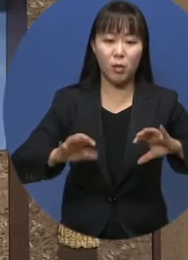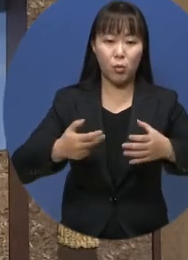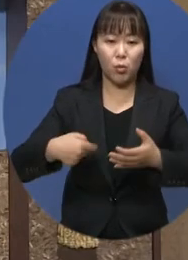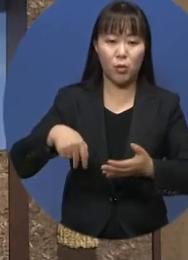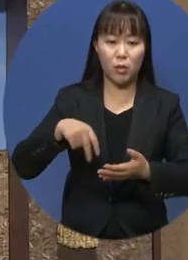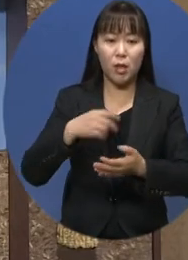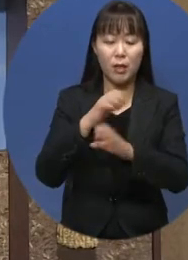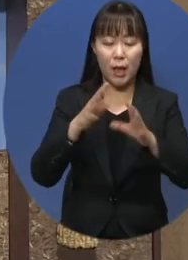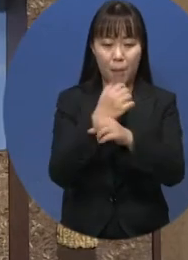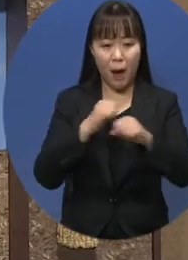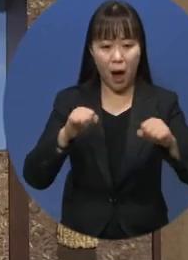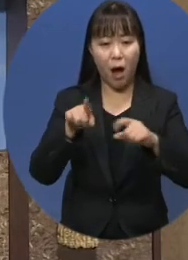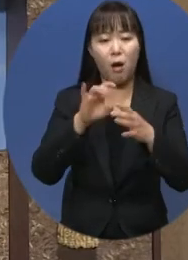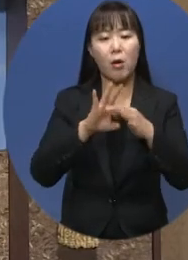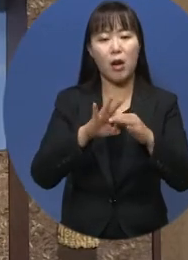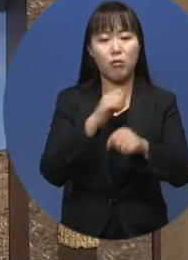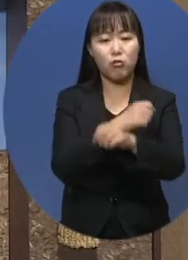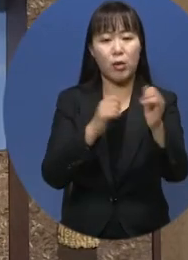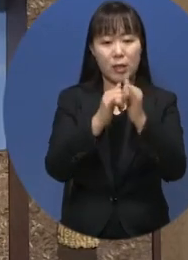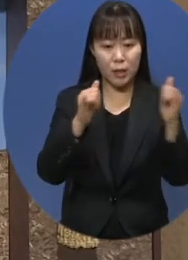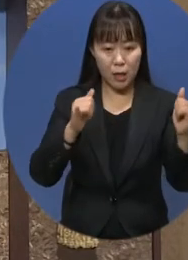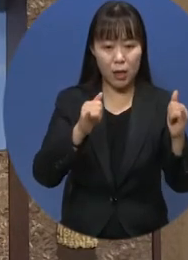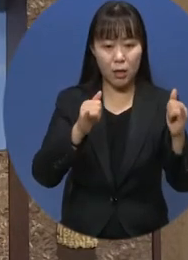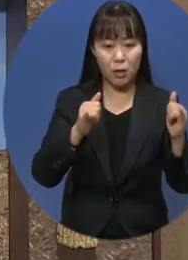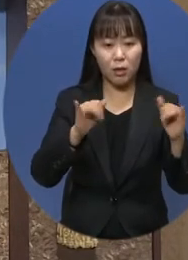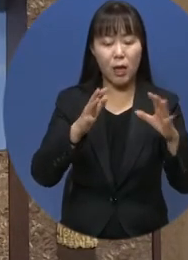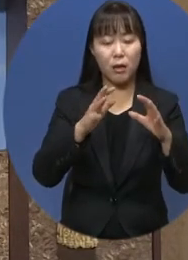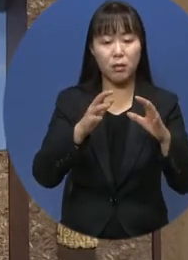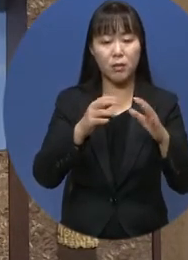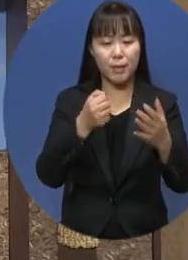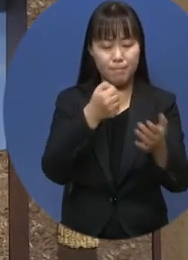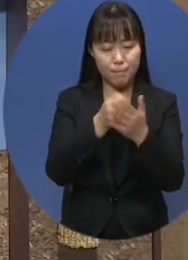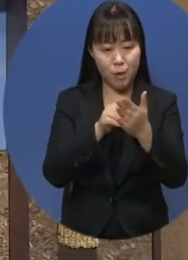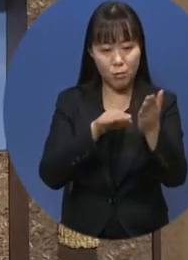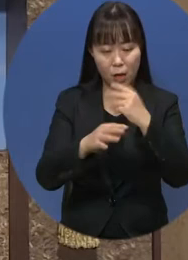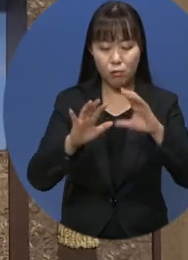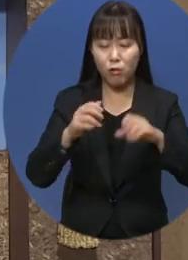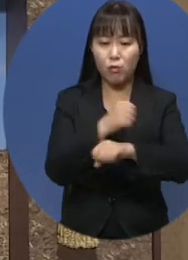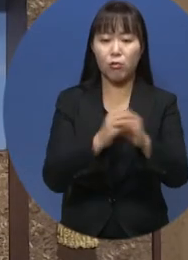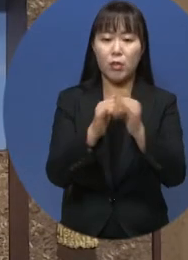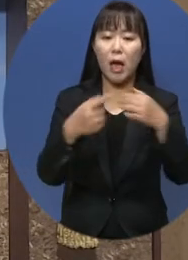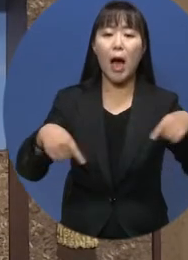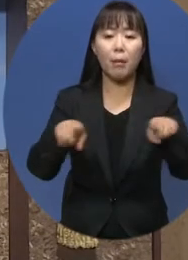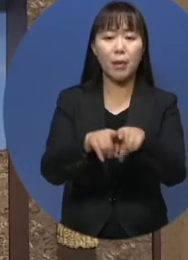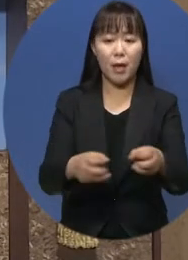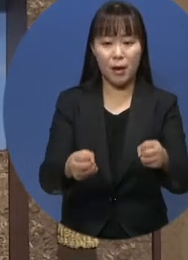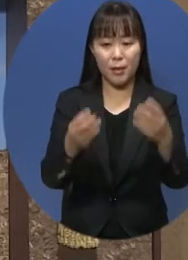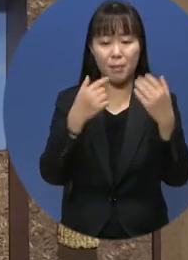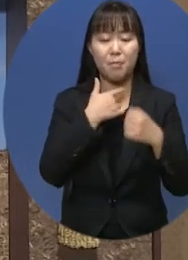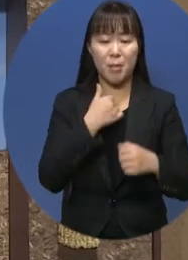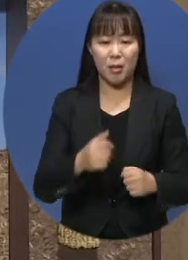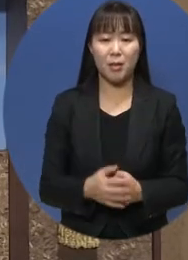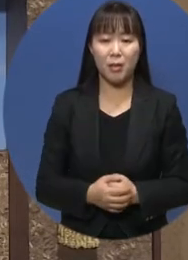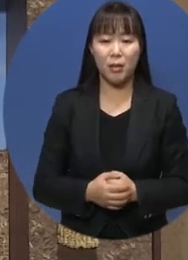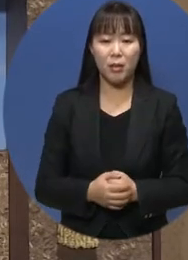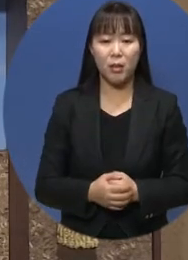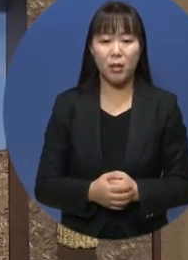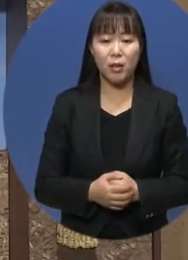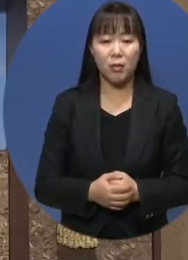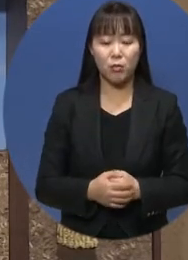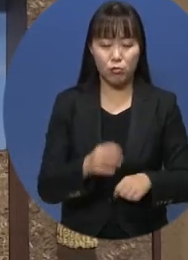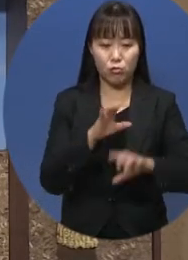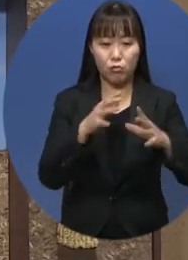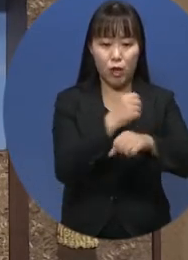얘기했는데 국가 유공자의 나를 재정 해가지고 국가유공자 들과 함께 행사를 했어요 근데 그 국가 유공자